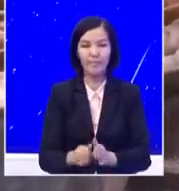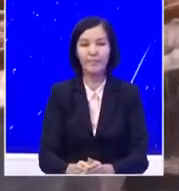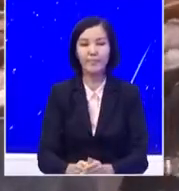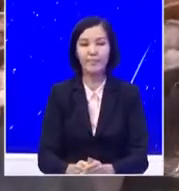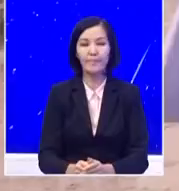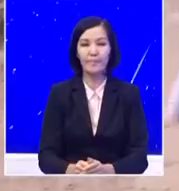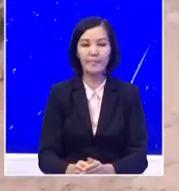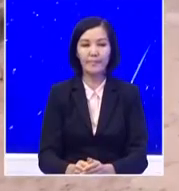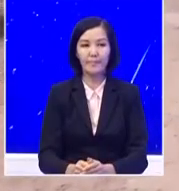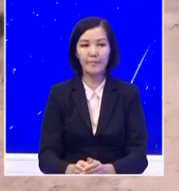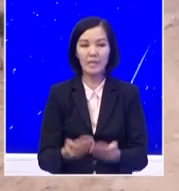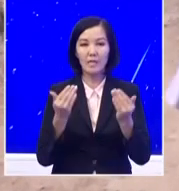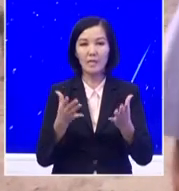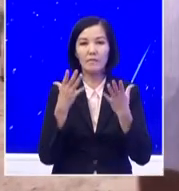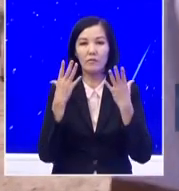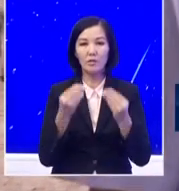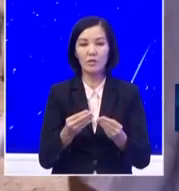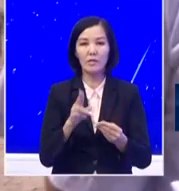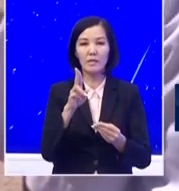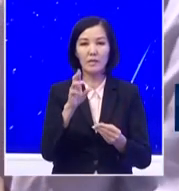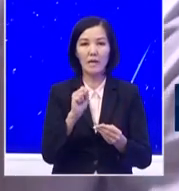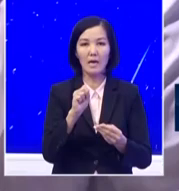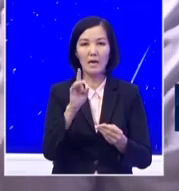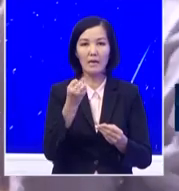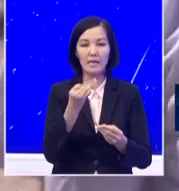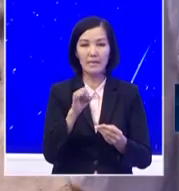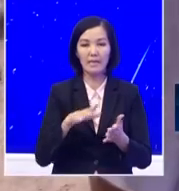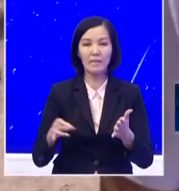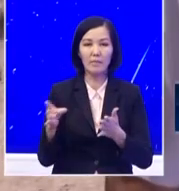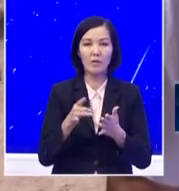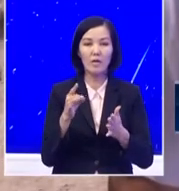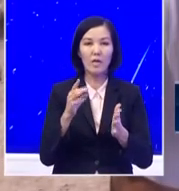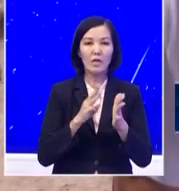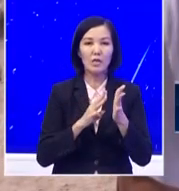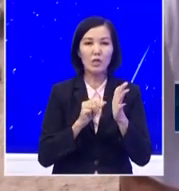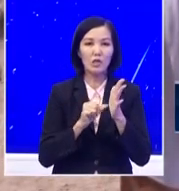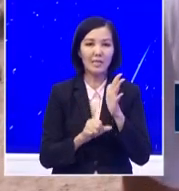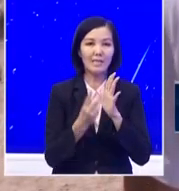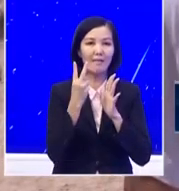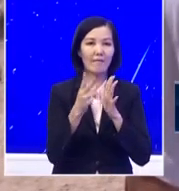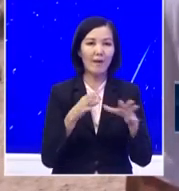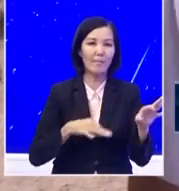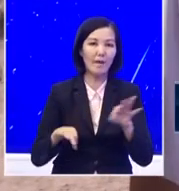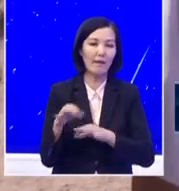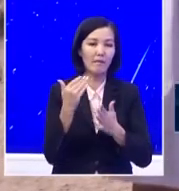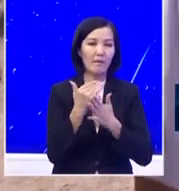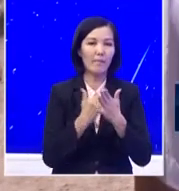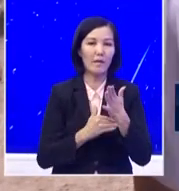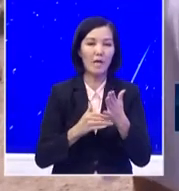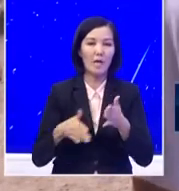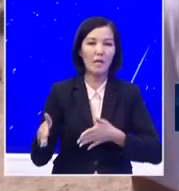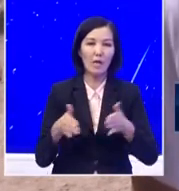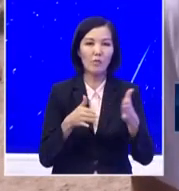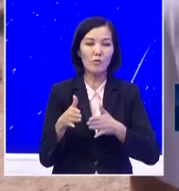жилищно-коммунального хозяйства. На сегодняшний день по Карасайскому району реализуется 62 проекта по программе «Дорожная карта